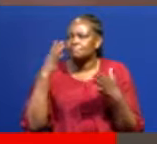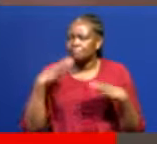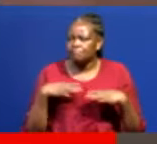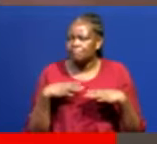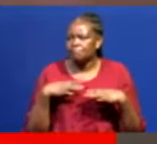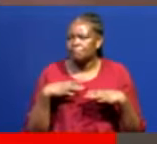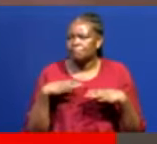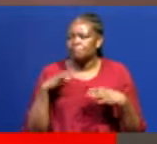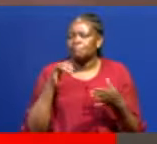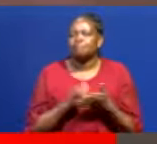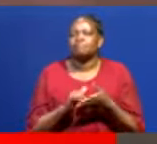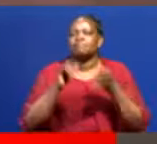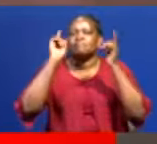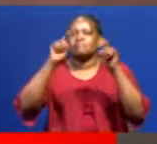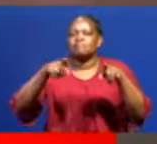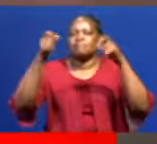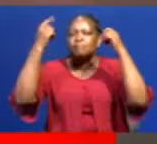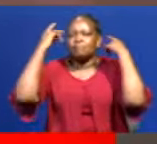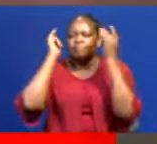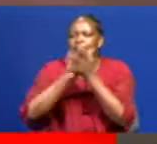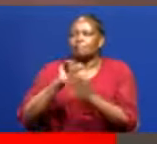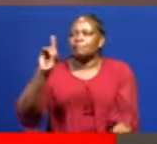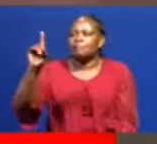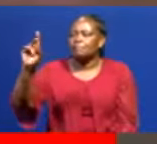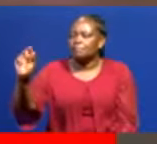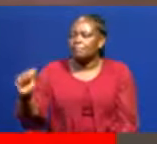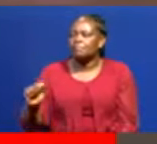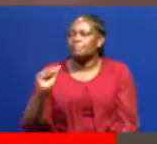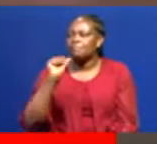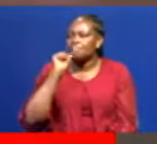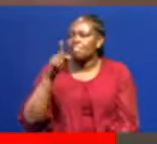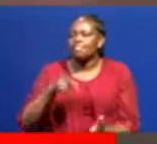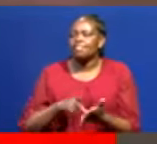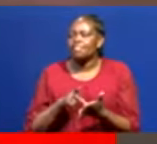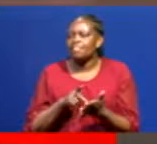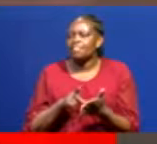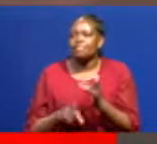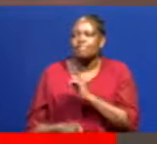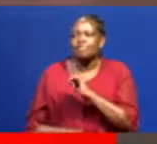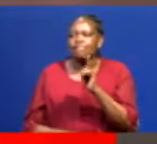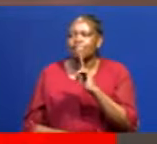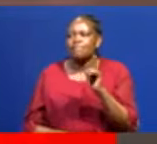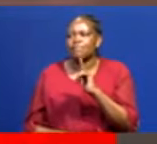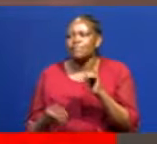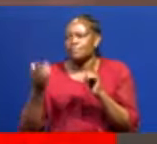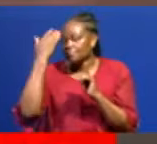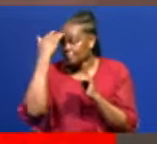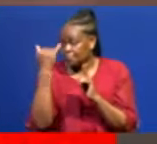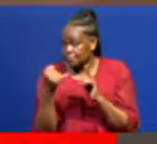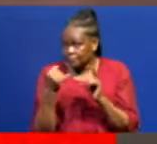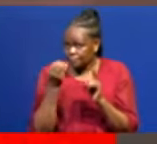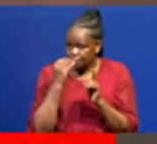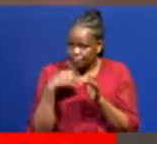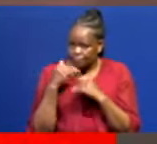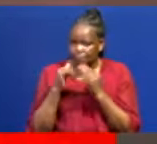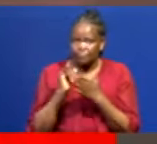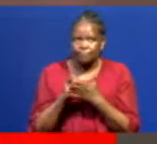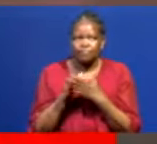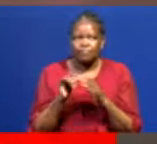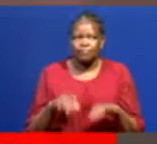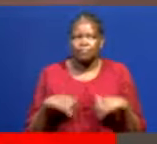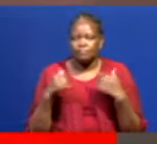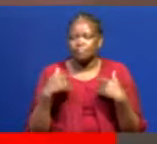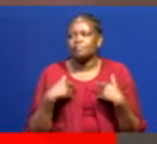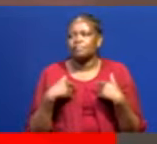watu waelewe ya kwamba DNA sio toxic, haijawahi kuwa toxic, kwa sababu vyakula vyote ambavyo vina uhai,